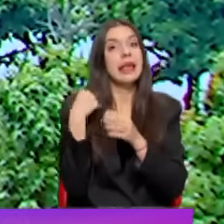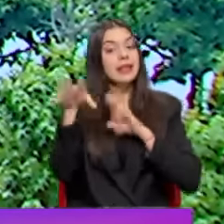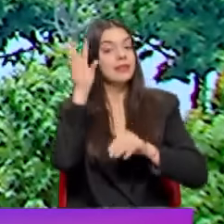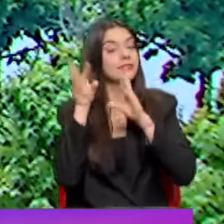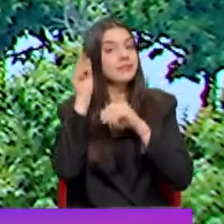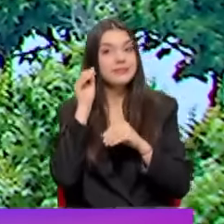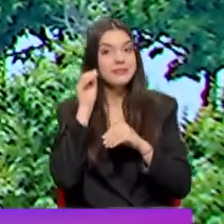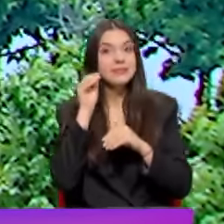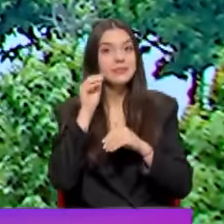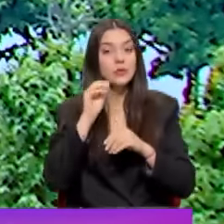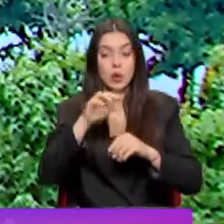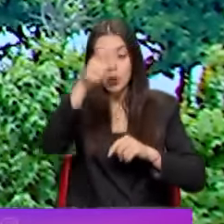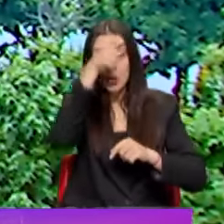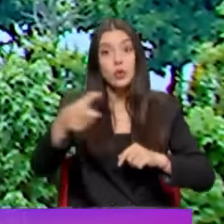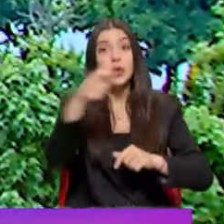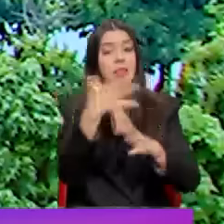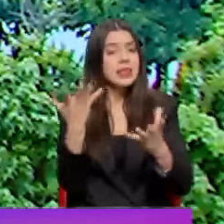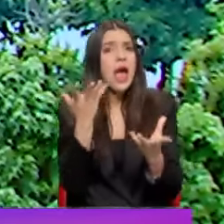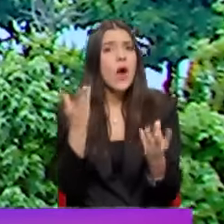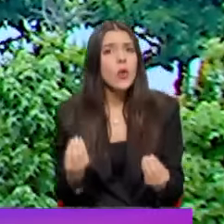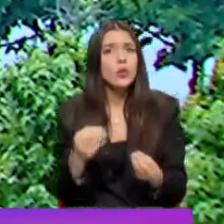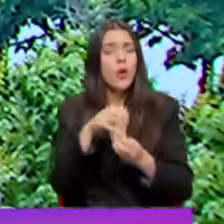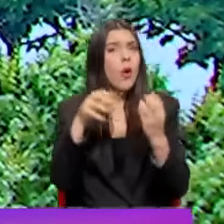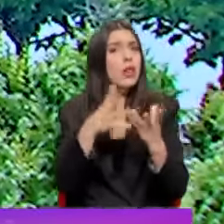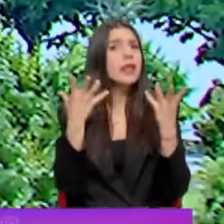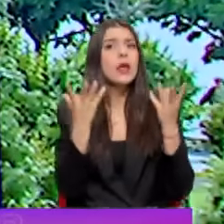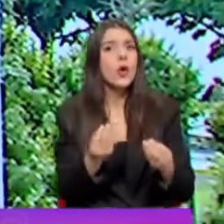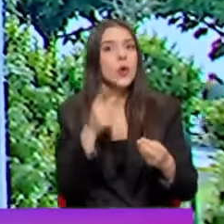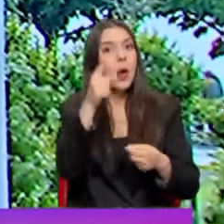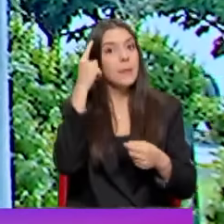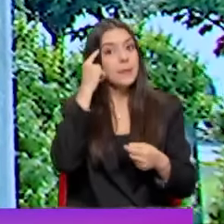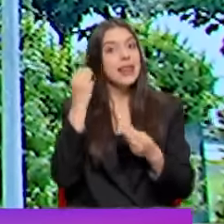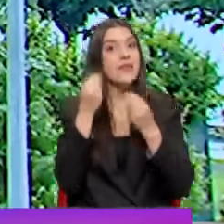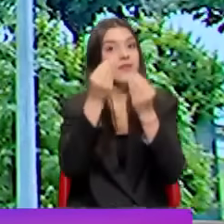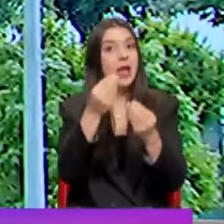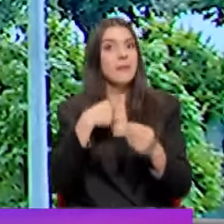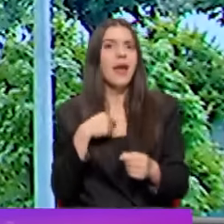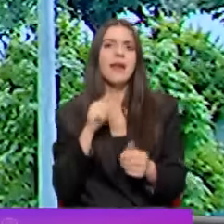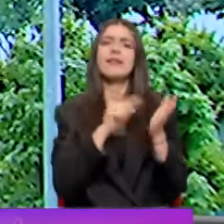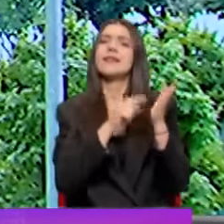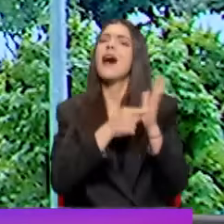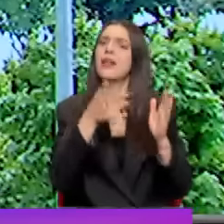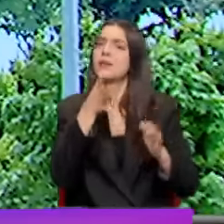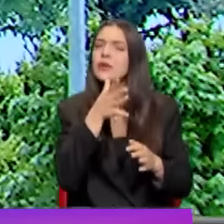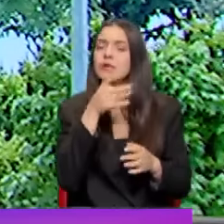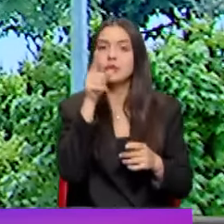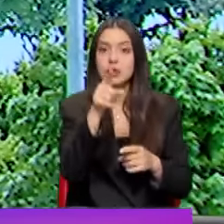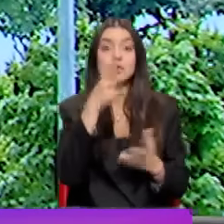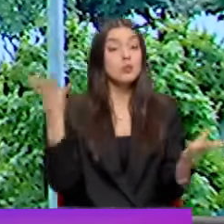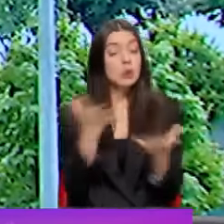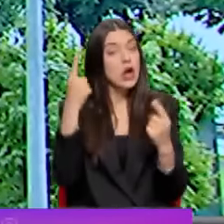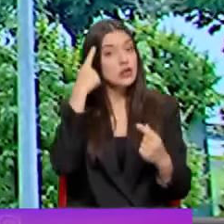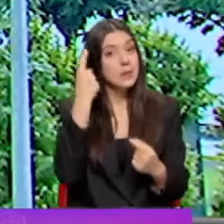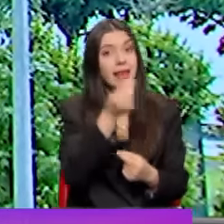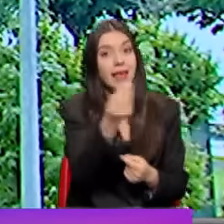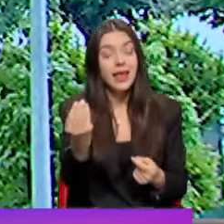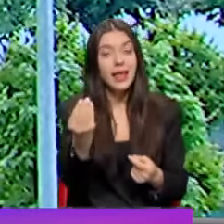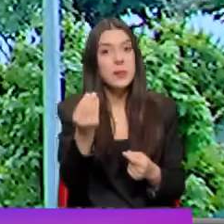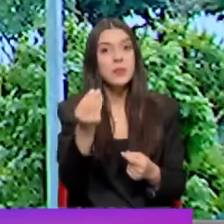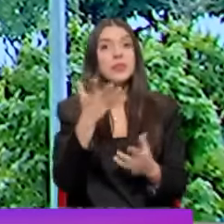eklemek ülkede neler oluyor bu konuda bilgi sahibi yapmak konusunda da iddialıyız biliyorsunuz O yüzden bolca bilgiyle neler